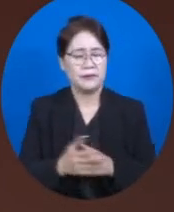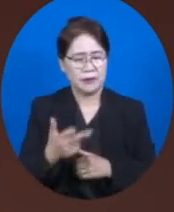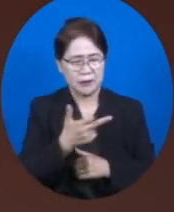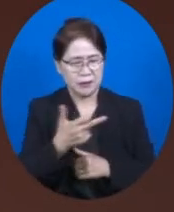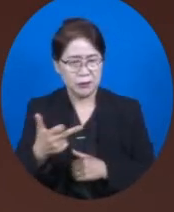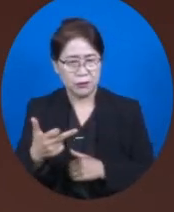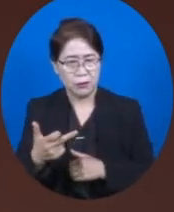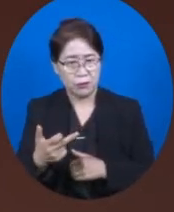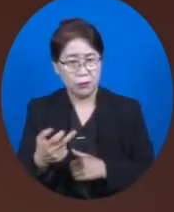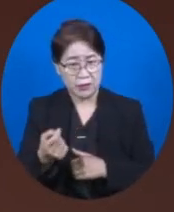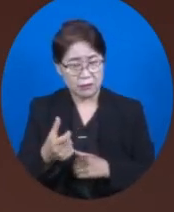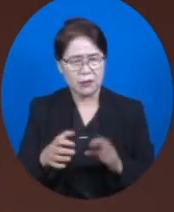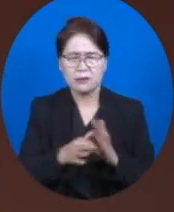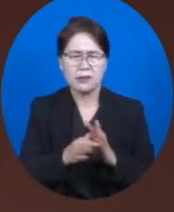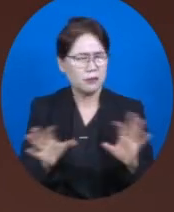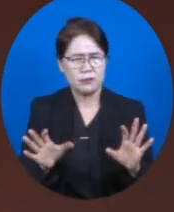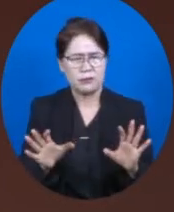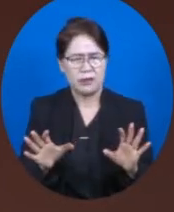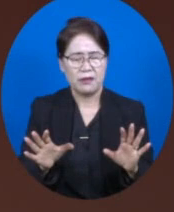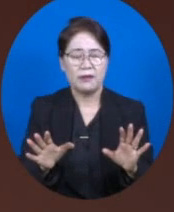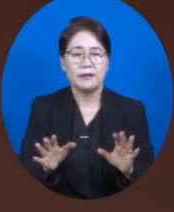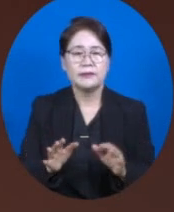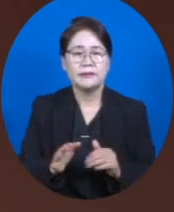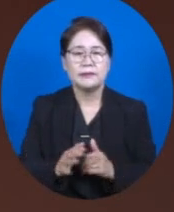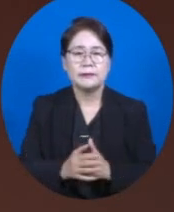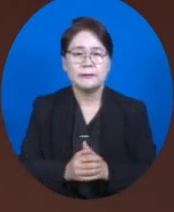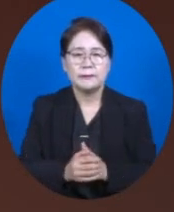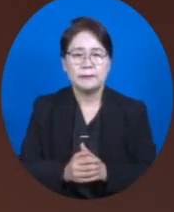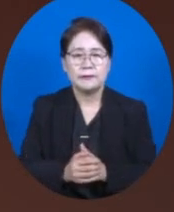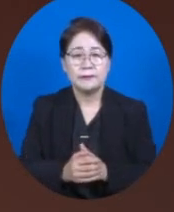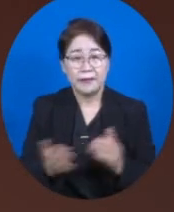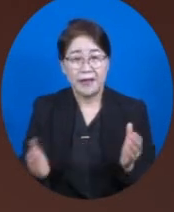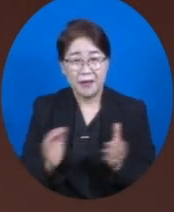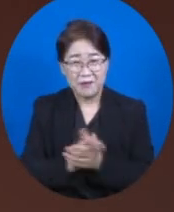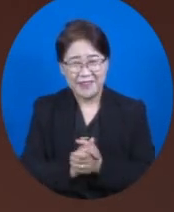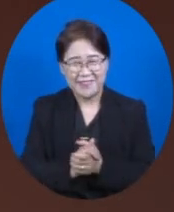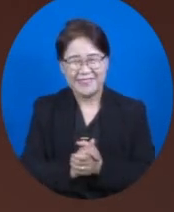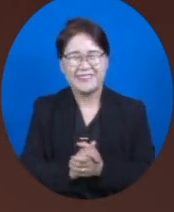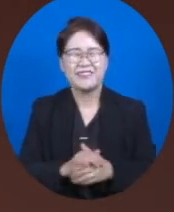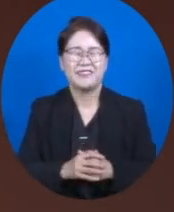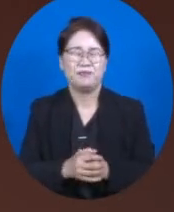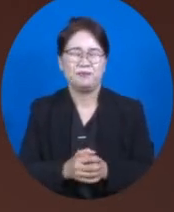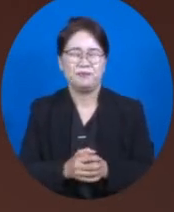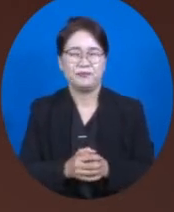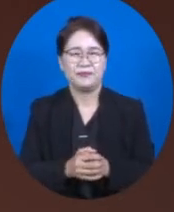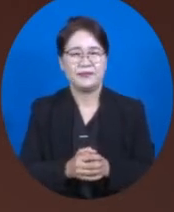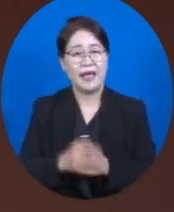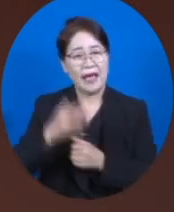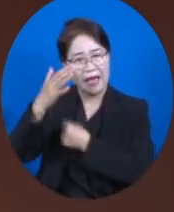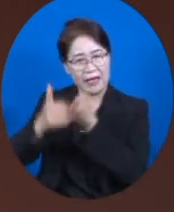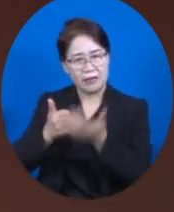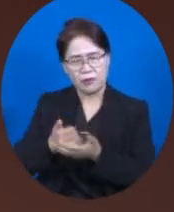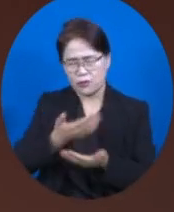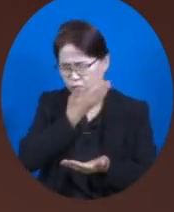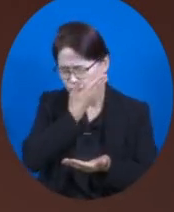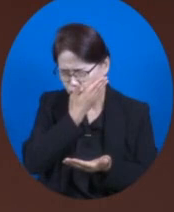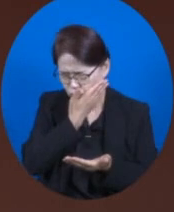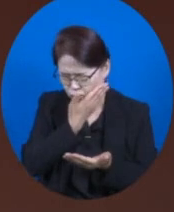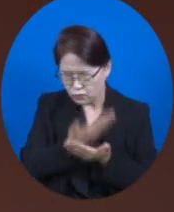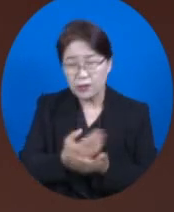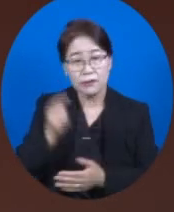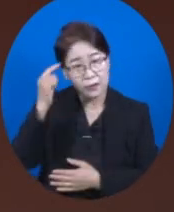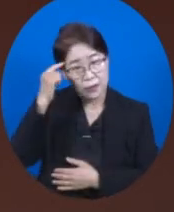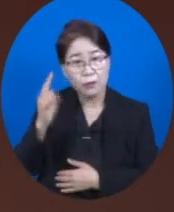크고 작음의 문제가 아닙니다 여러분 아멘입니까 하나님이 중요하게 생각하는